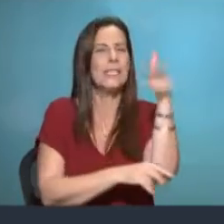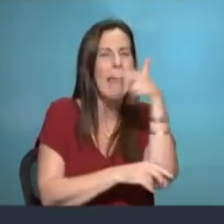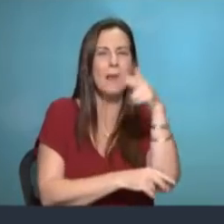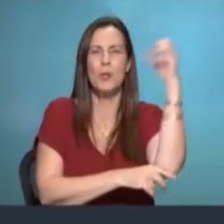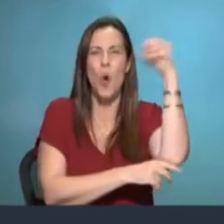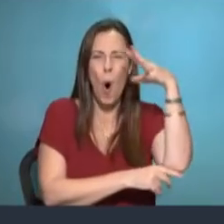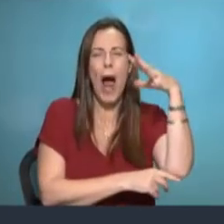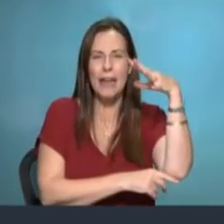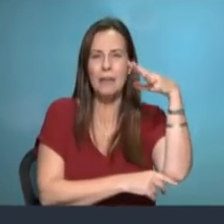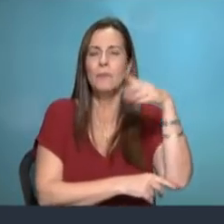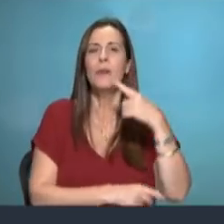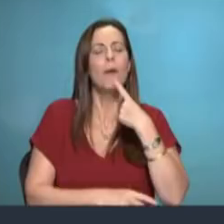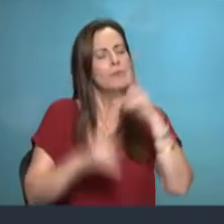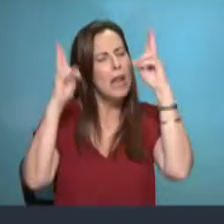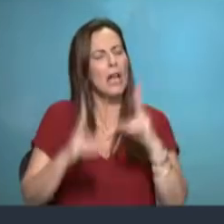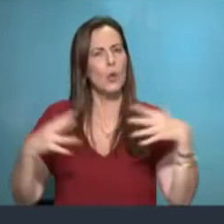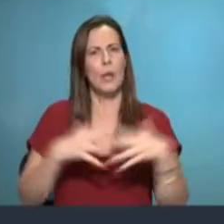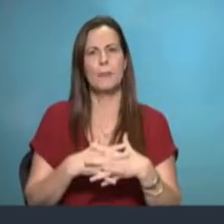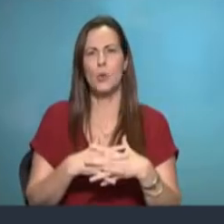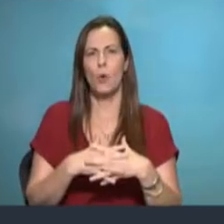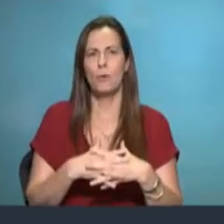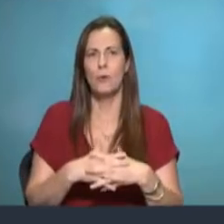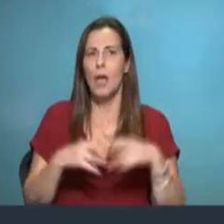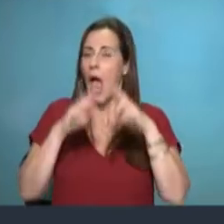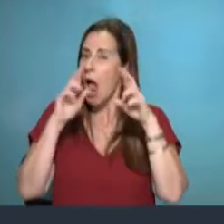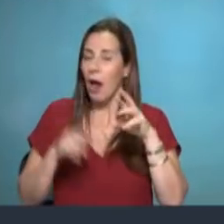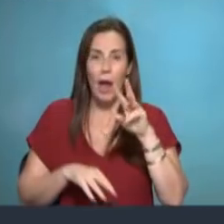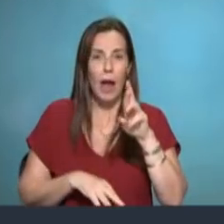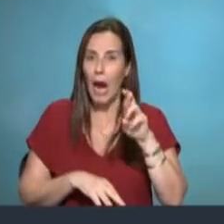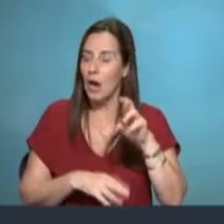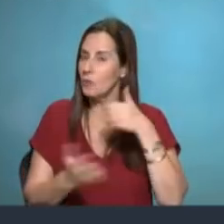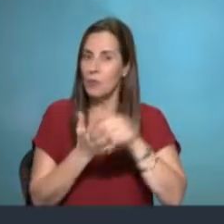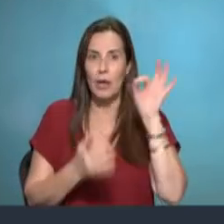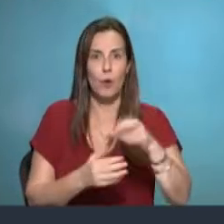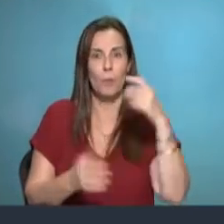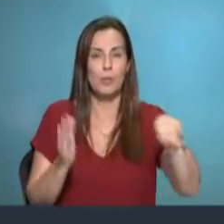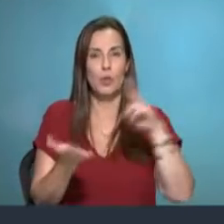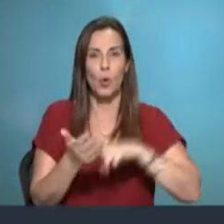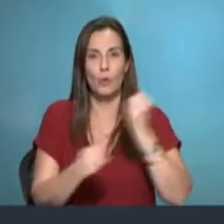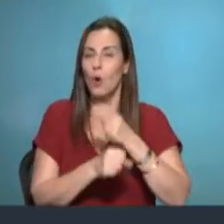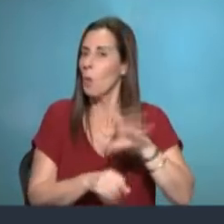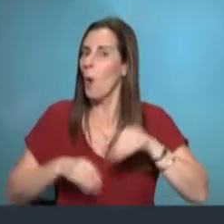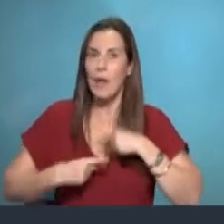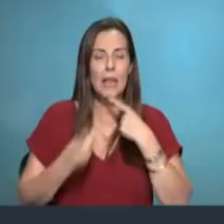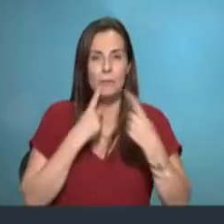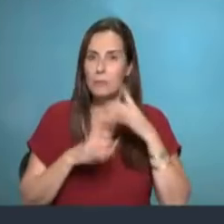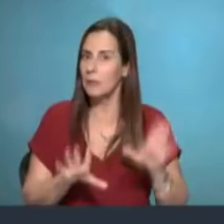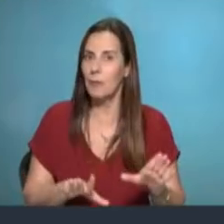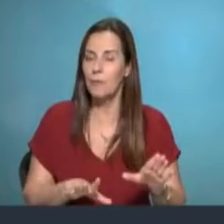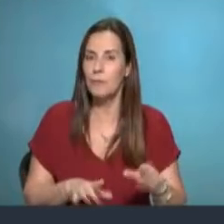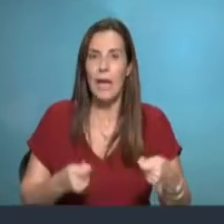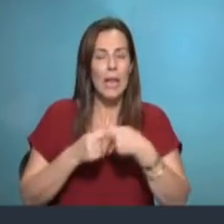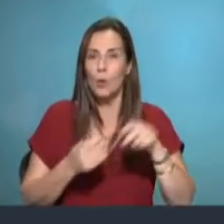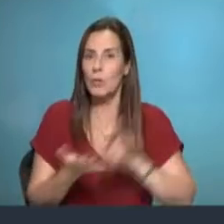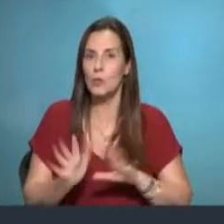התאורנים ועוד, קראו לעצור את המיזוג. רשת ממשיכה לפגוע בזכויות העובדים ולא מוכנה לנהם מסע ומתן איתם, לעיגון